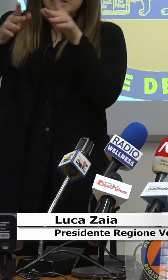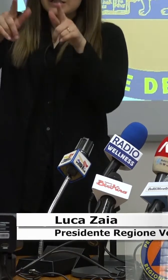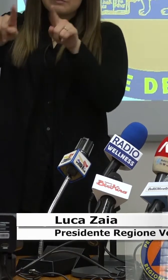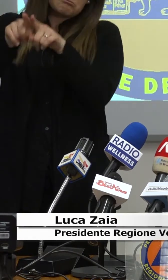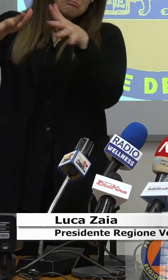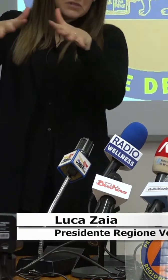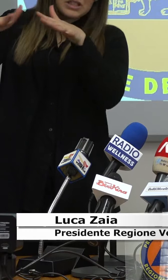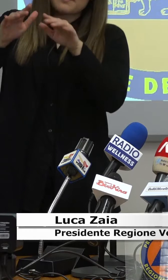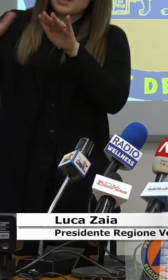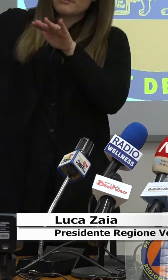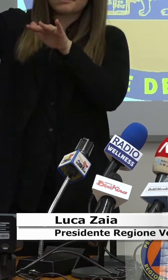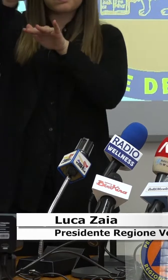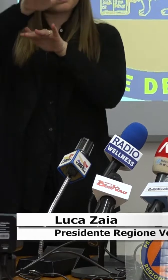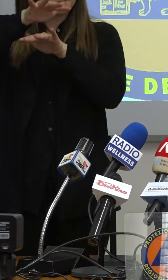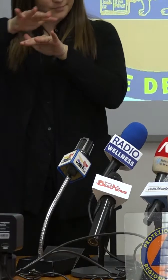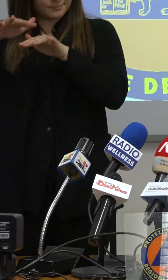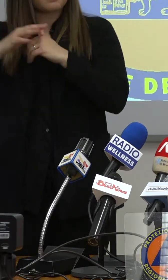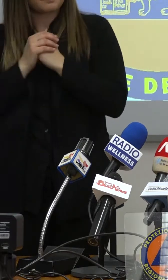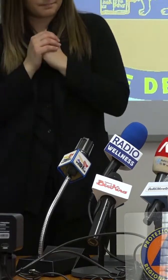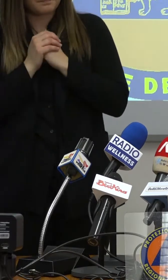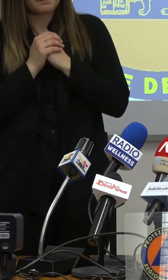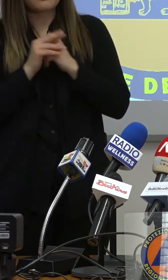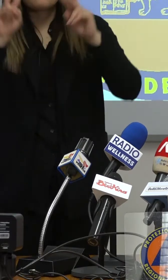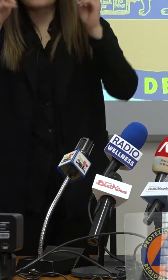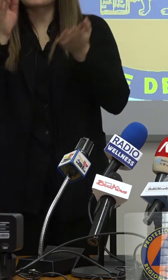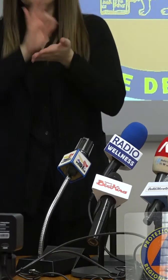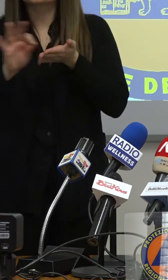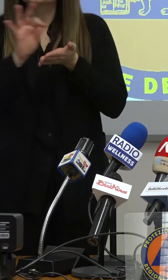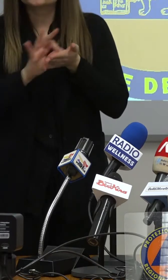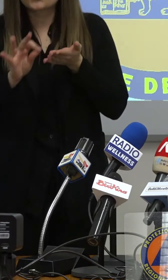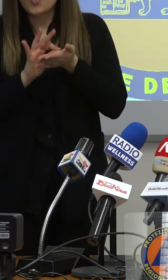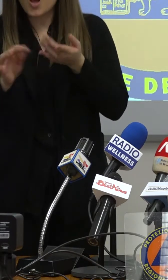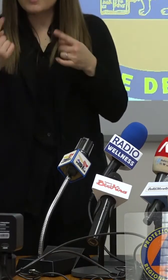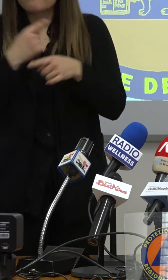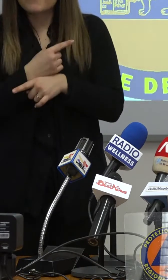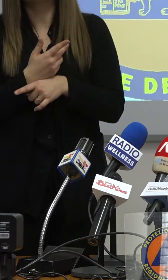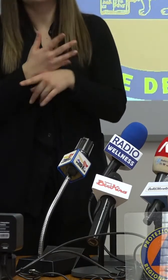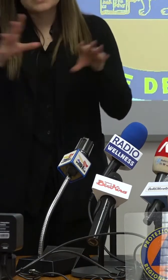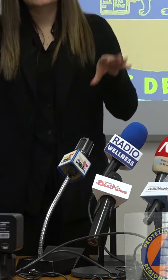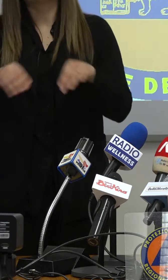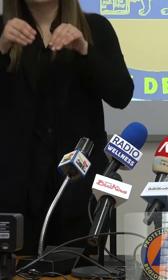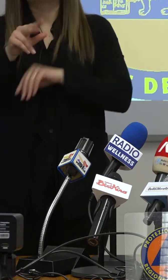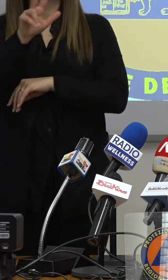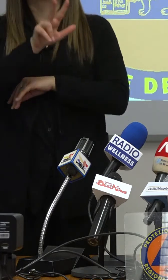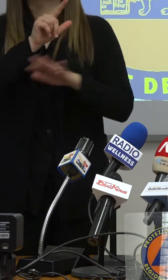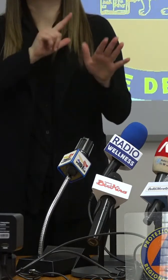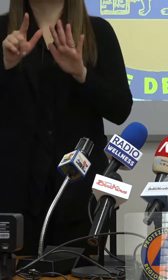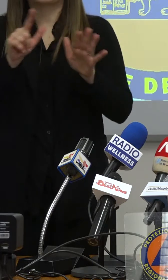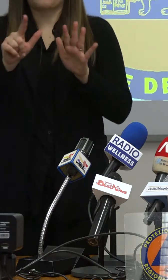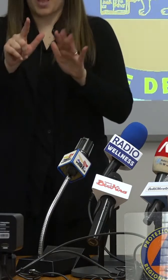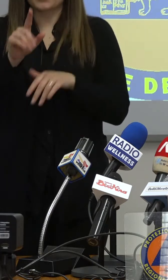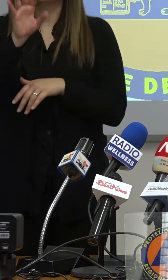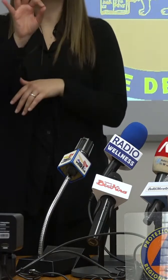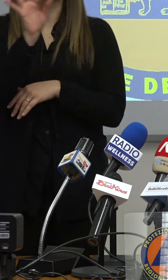si parte come previsto dai tavoli di prefettizi con queste 3 settimane al 50%. Vi confermo che